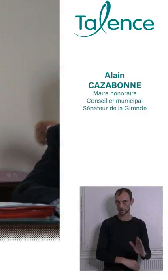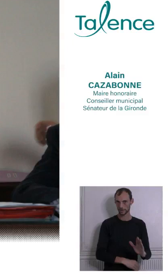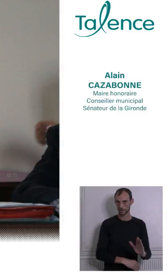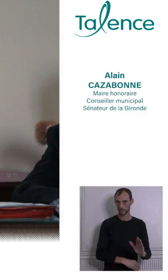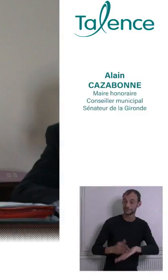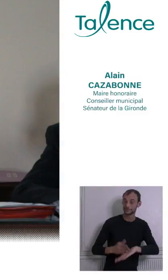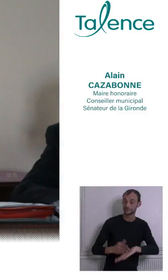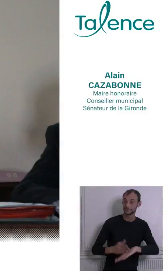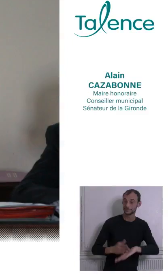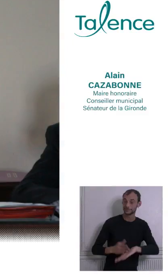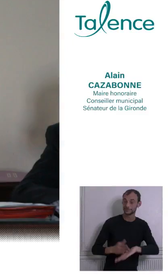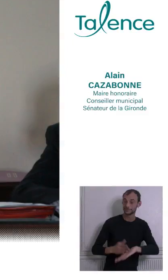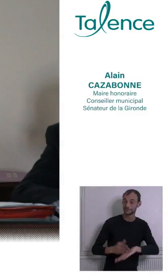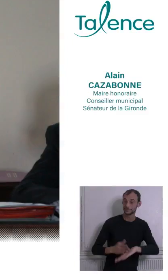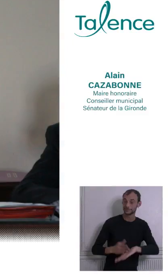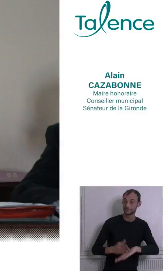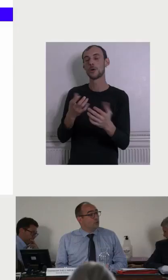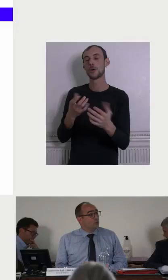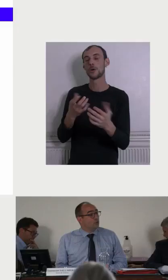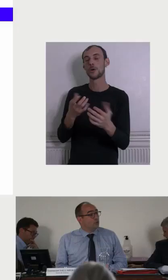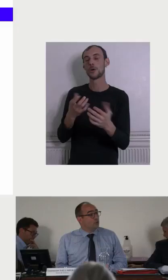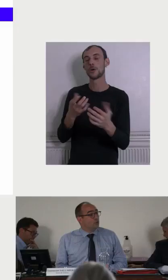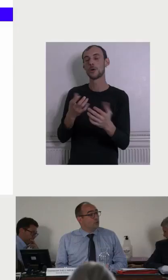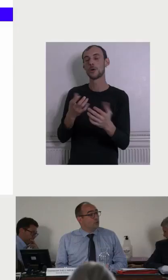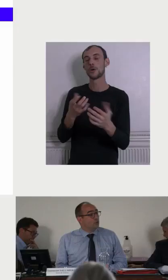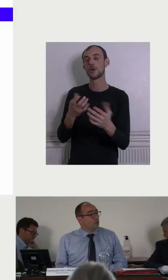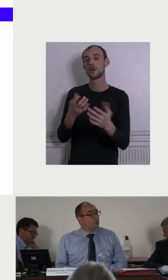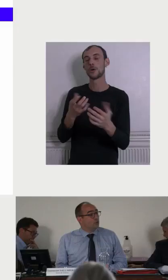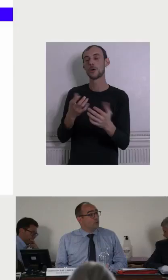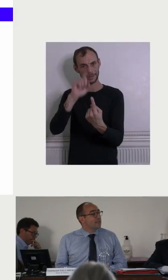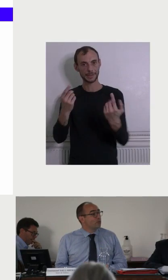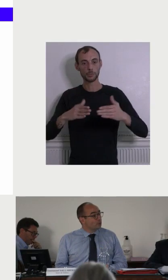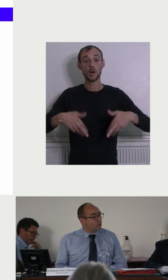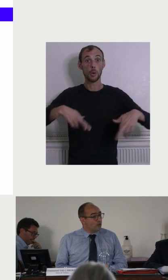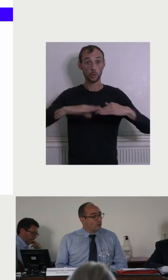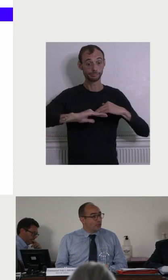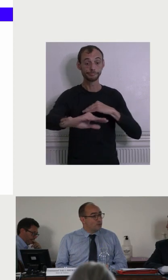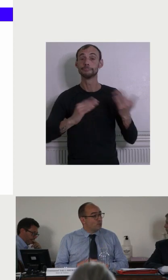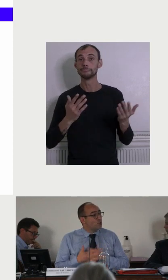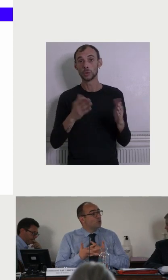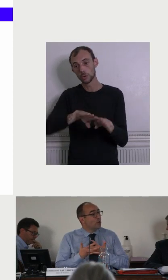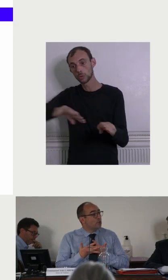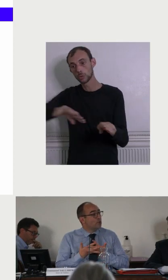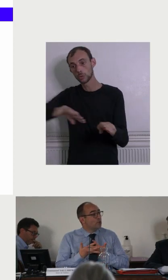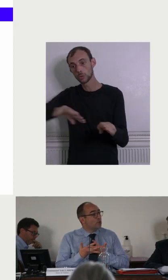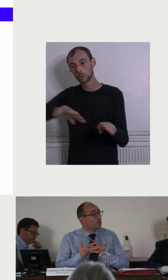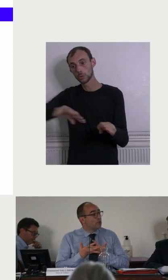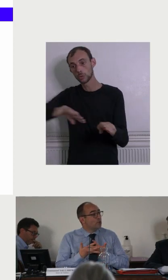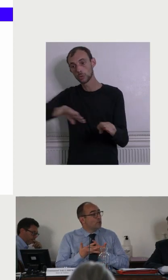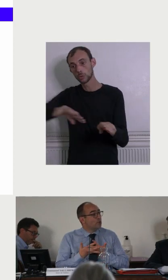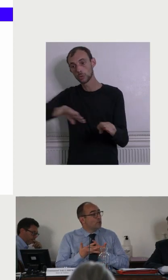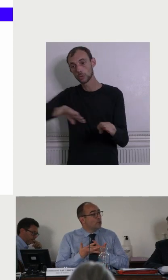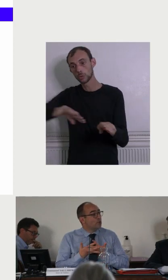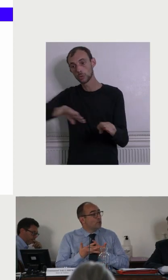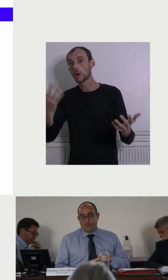sur consommer moins, avec une première action, c'est agir sur nos bâtiments. Avec, vous le savez, on a été une